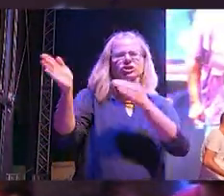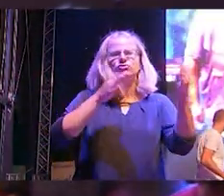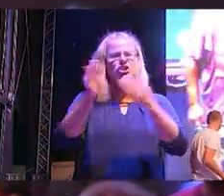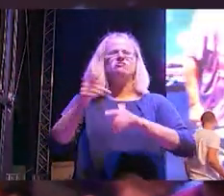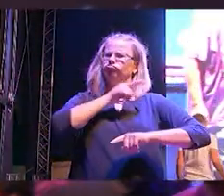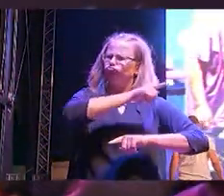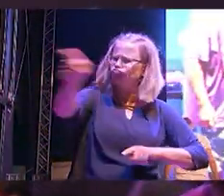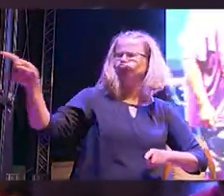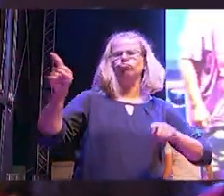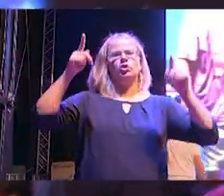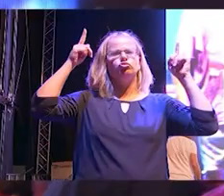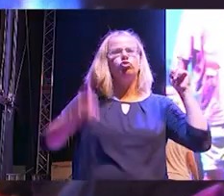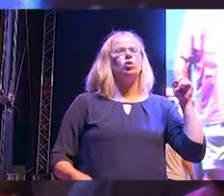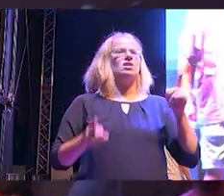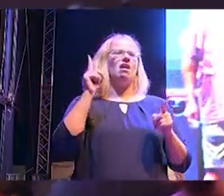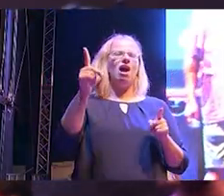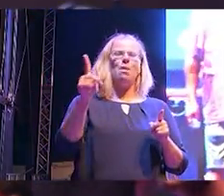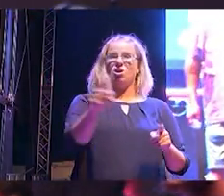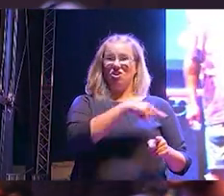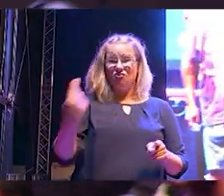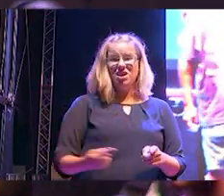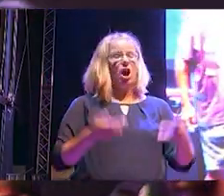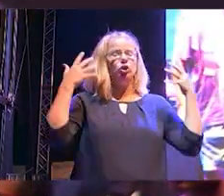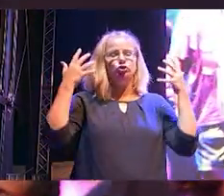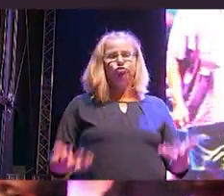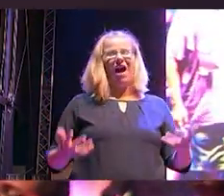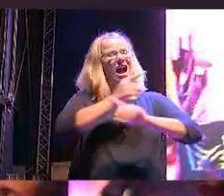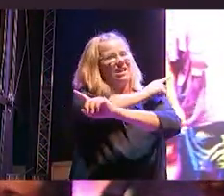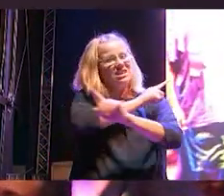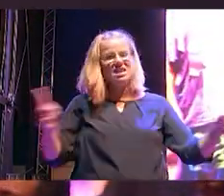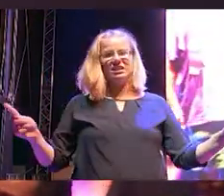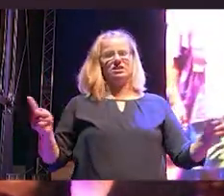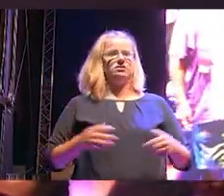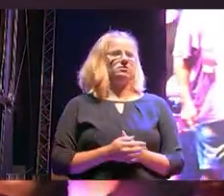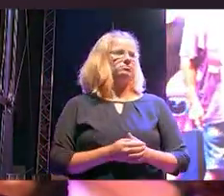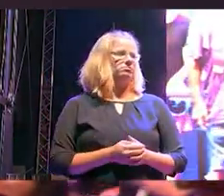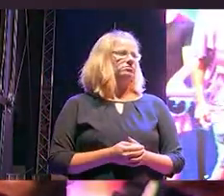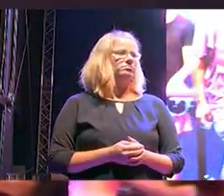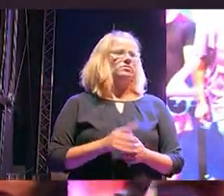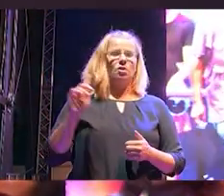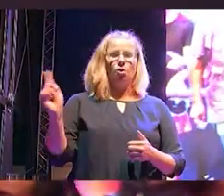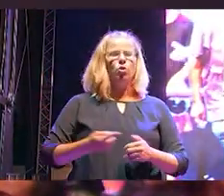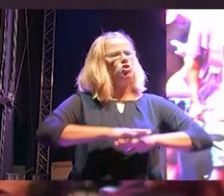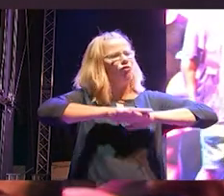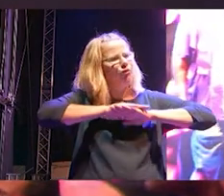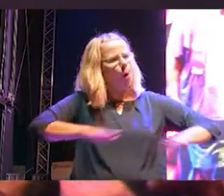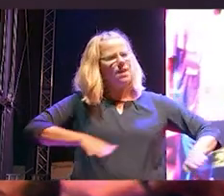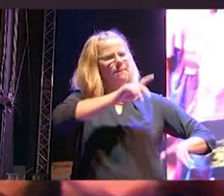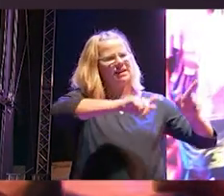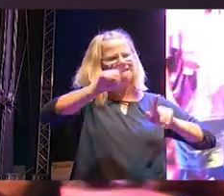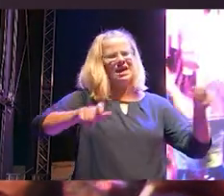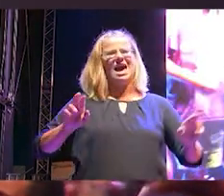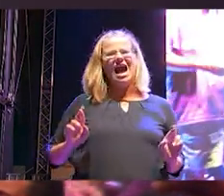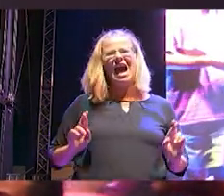Aber ich kann euch versichern, wir sind nicht schwach. Und die FundamentalistInnen, die Reaktionären,